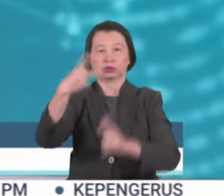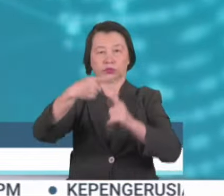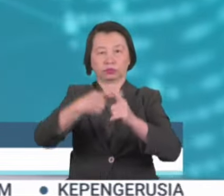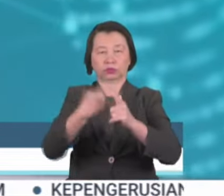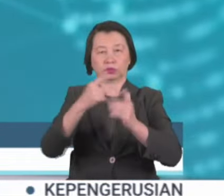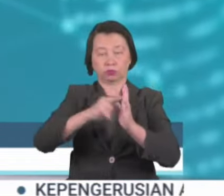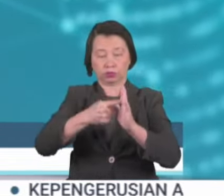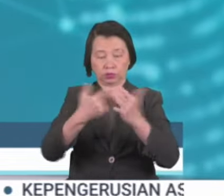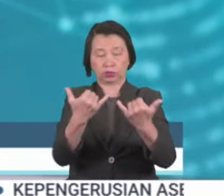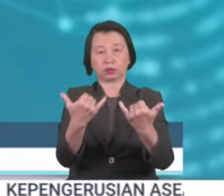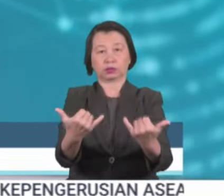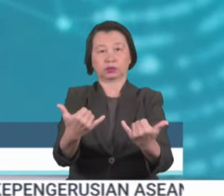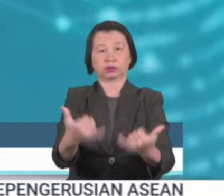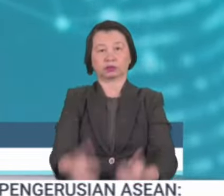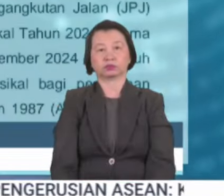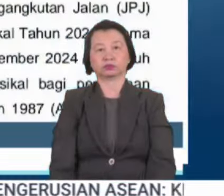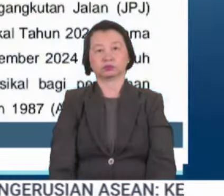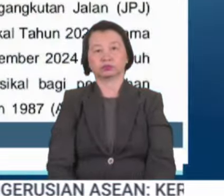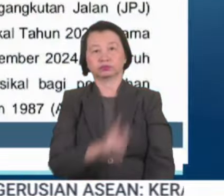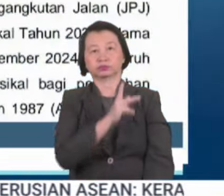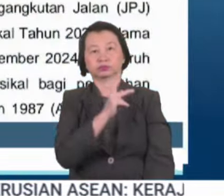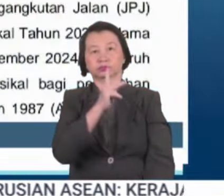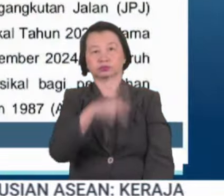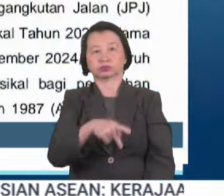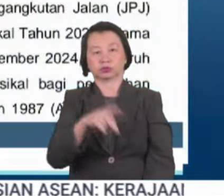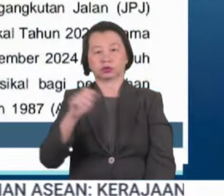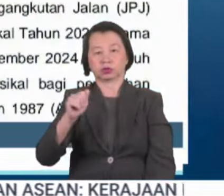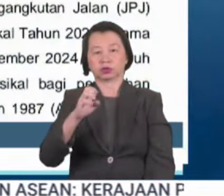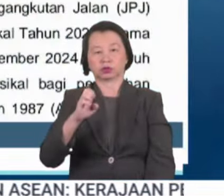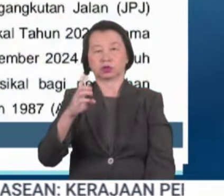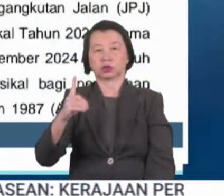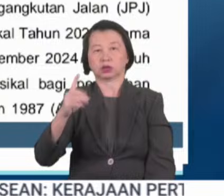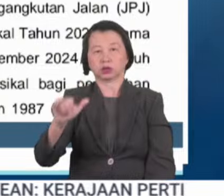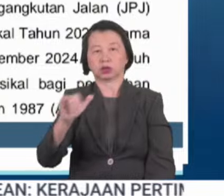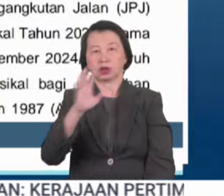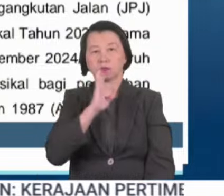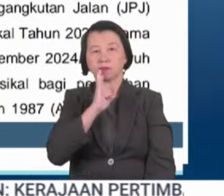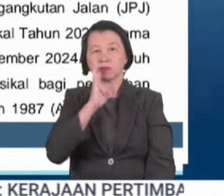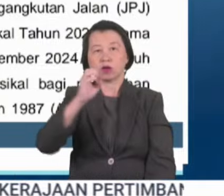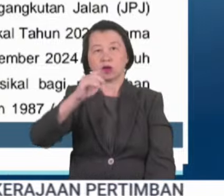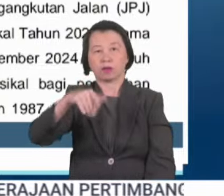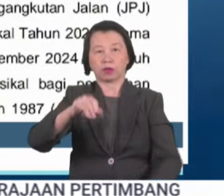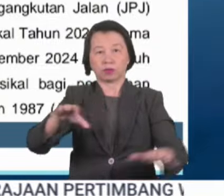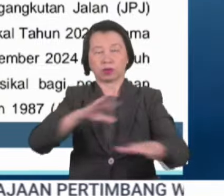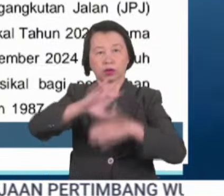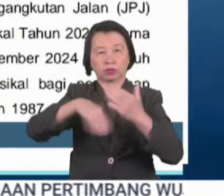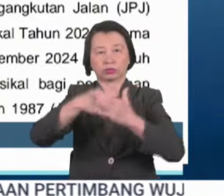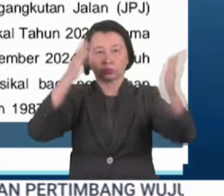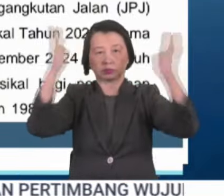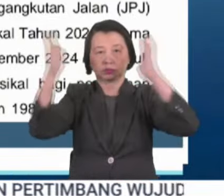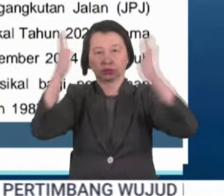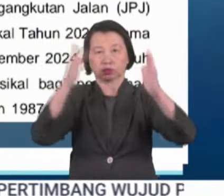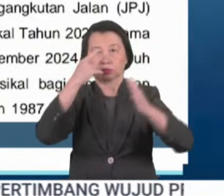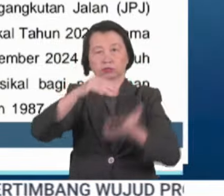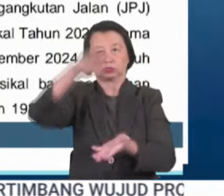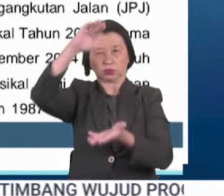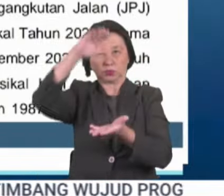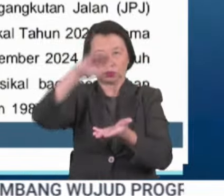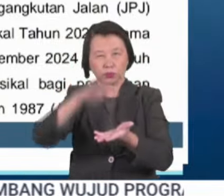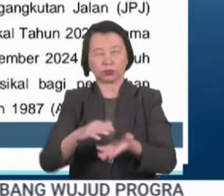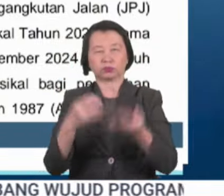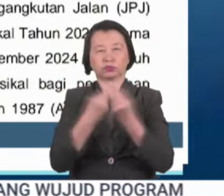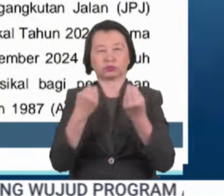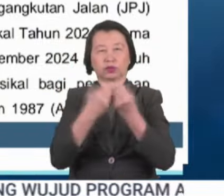2 bulan mulai hari ini. Ketua pengarahnya, Eddie Fadli Ramli berkata, operasi dilakukan di seluruh negara bagi